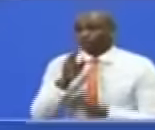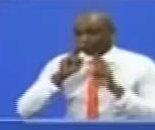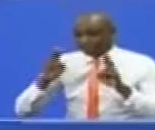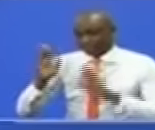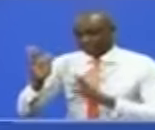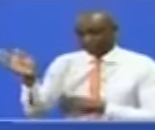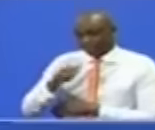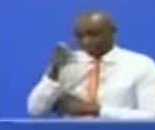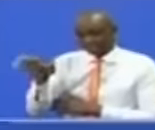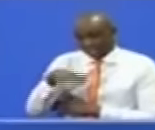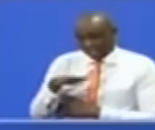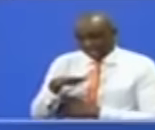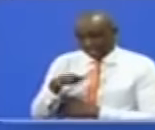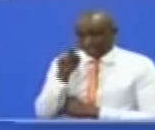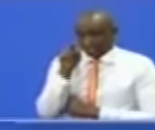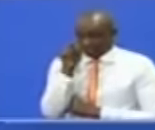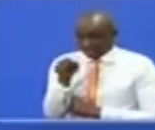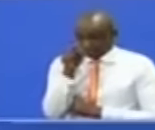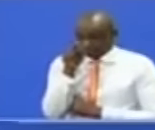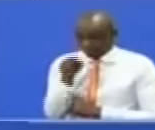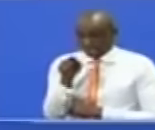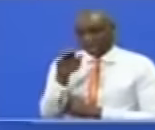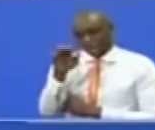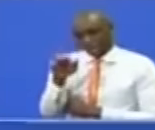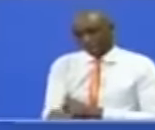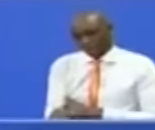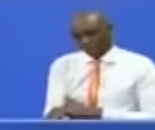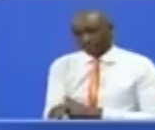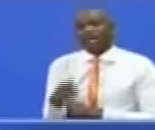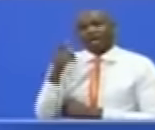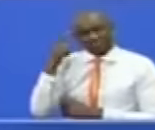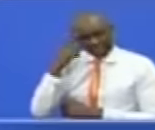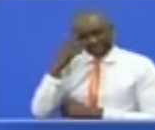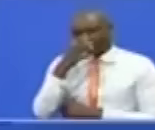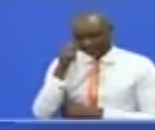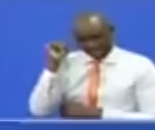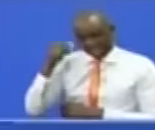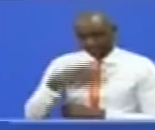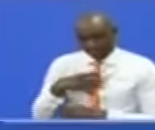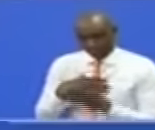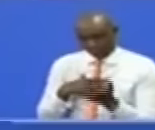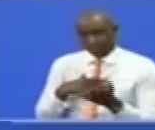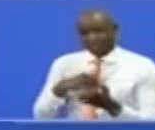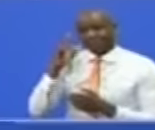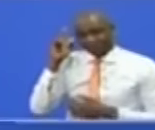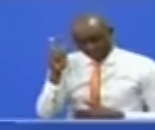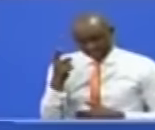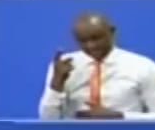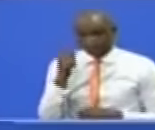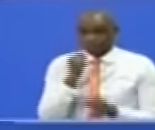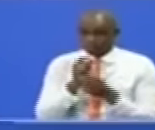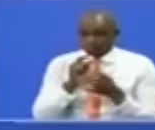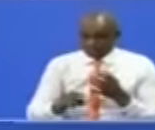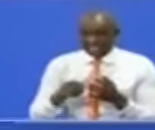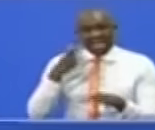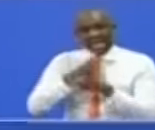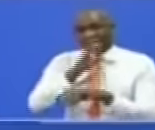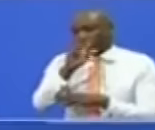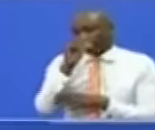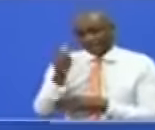hiyo, hiyo iko chini sana. Ingefaa sisi kama Wakenya kwanza kabisa tusidanganyane